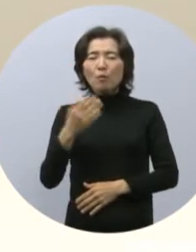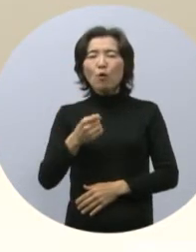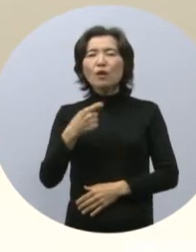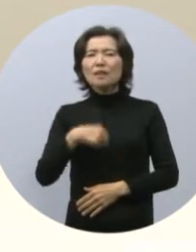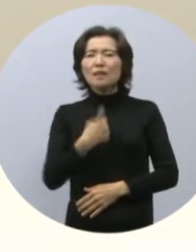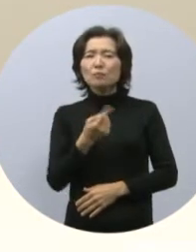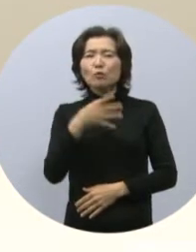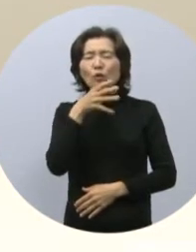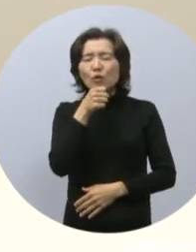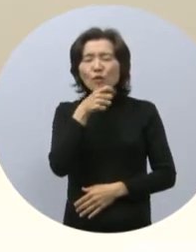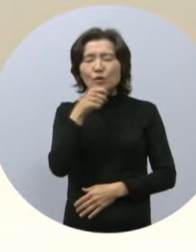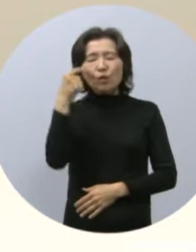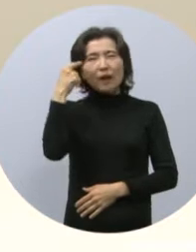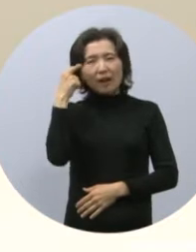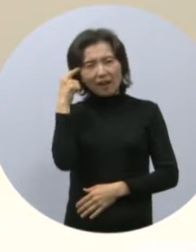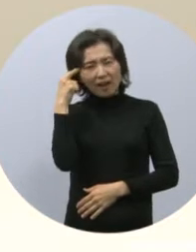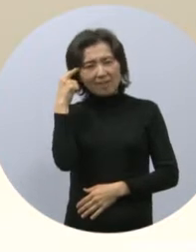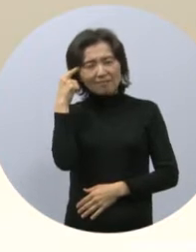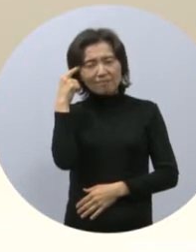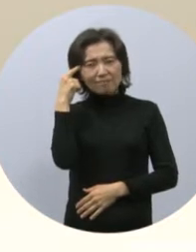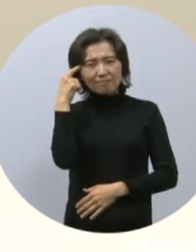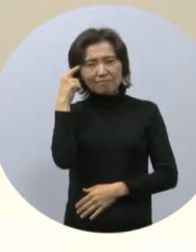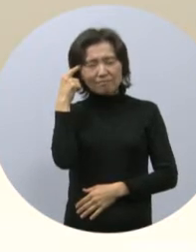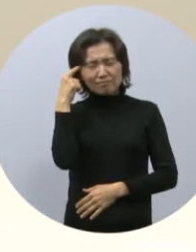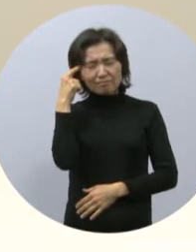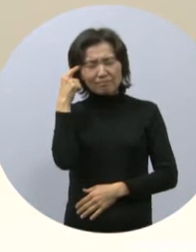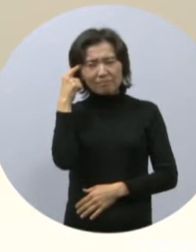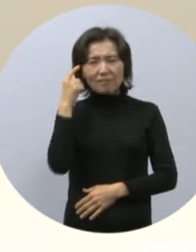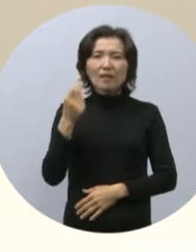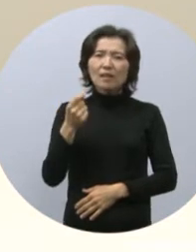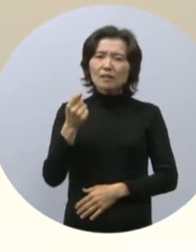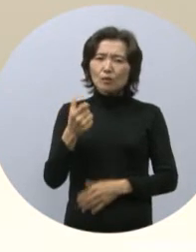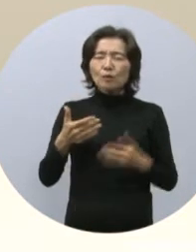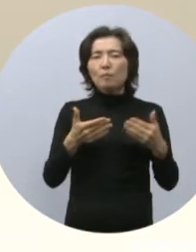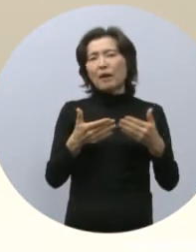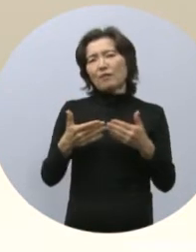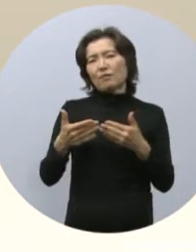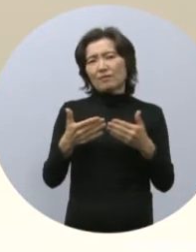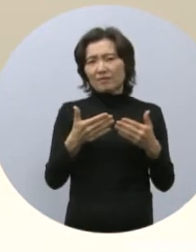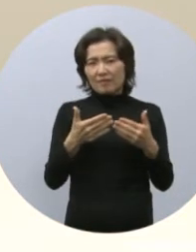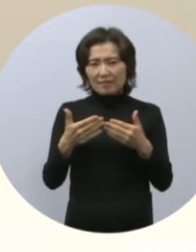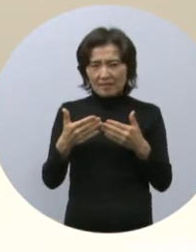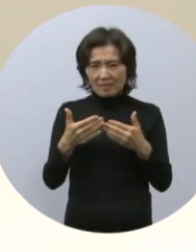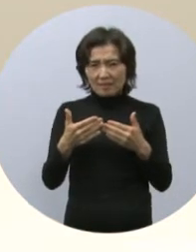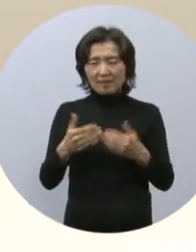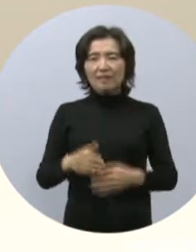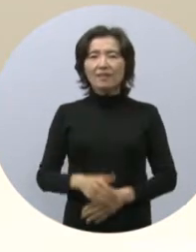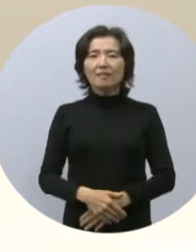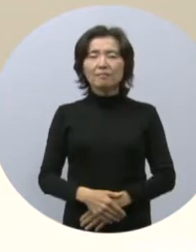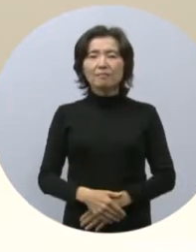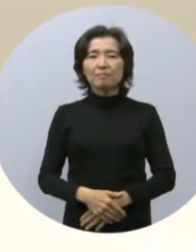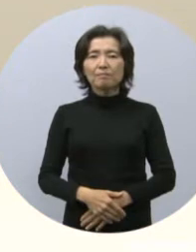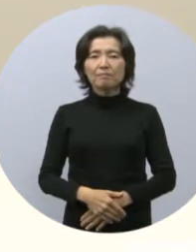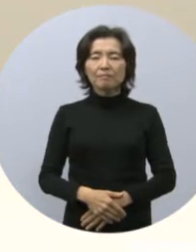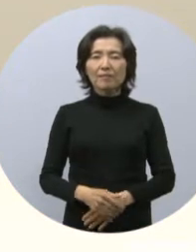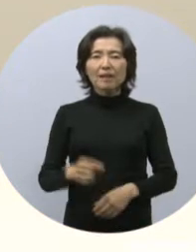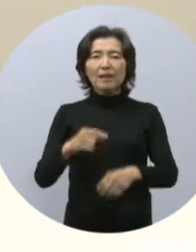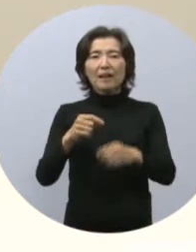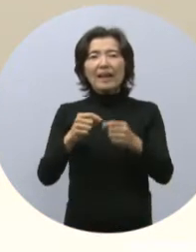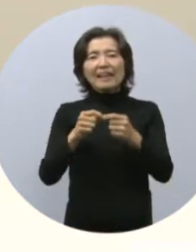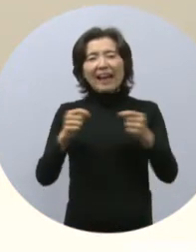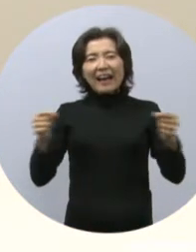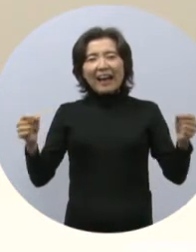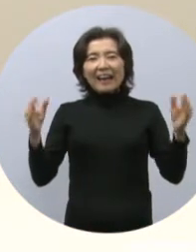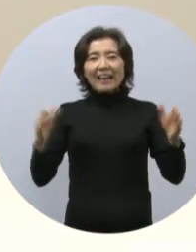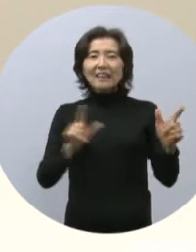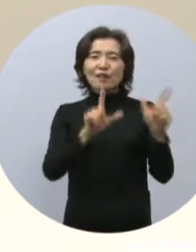齢を考えますと、これはちょっと考えものだなと思いました。そして長年やっぱり